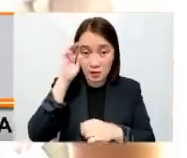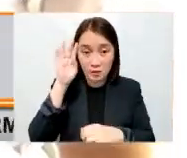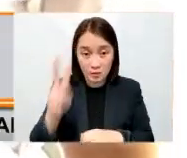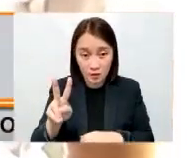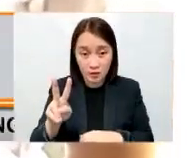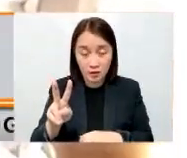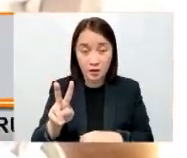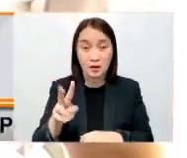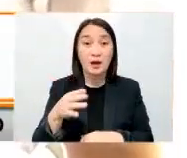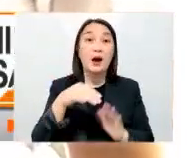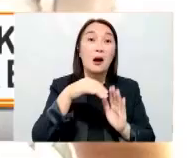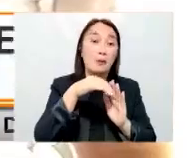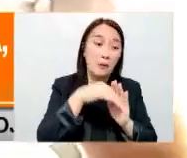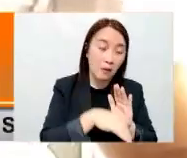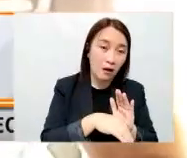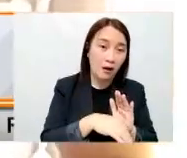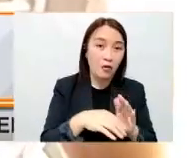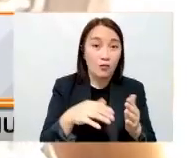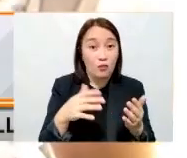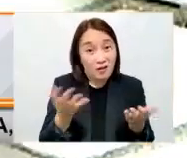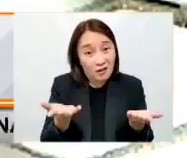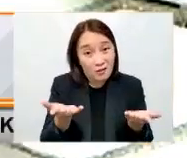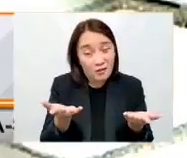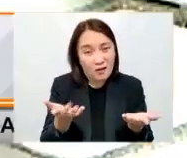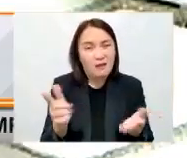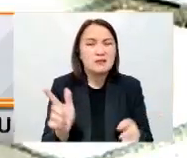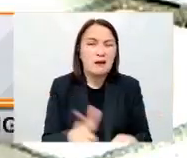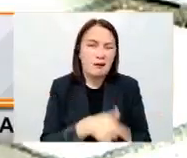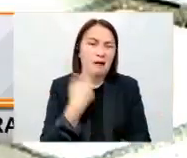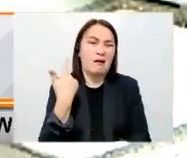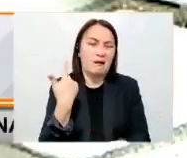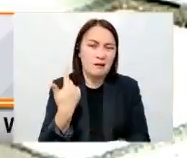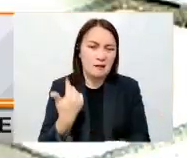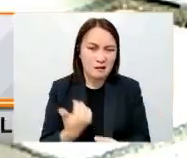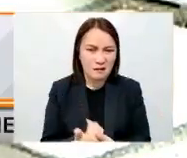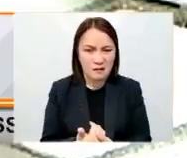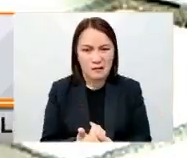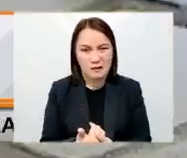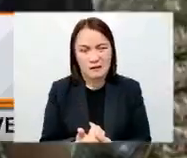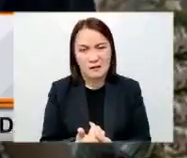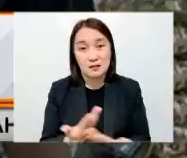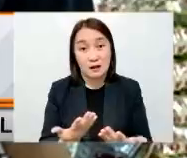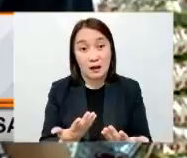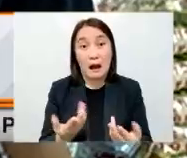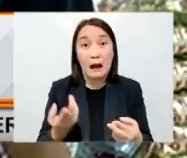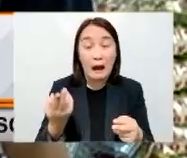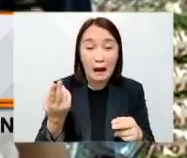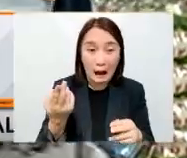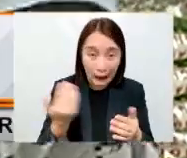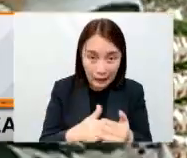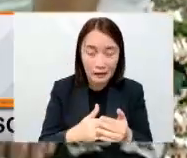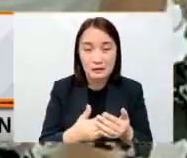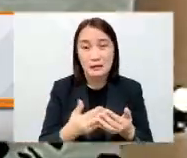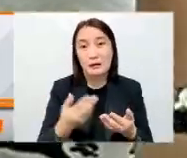bilihin. Hanggang ngayon, wala pa. Ang tagal-tagal naman yan. Sabi nga nung kosto, taas na naman, taas na naman. Sa Pasig